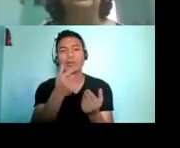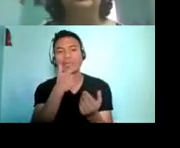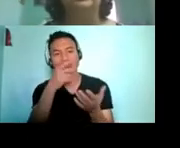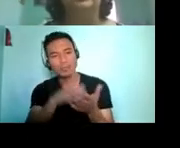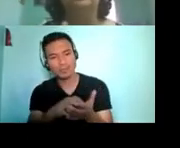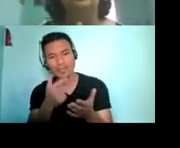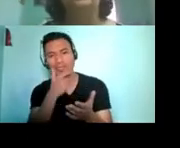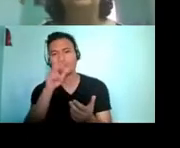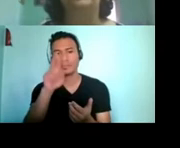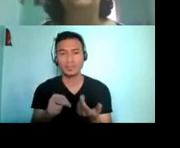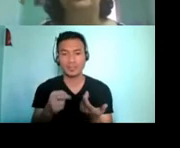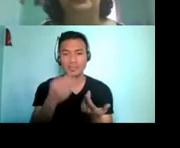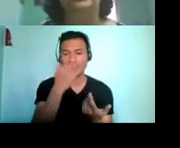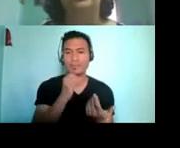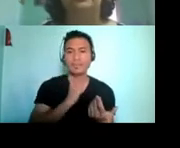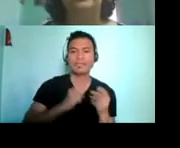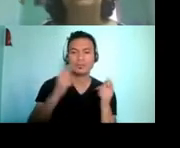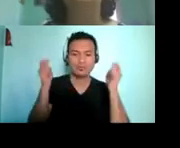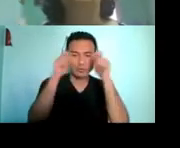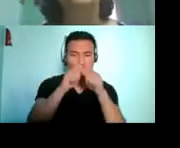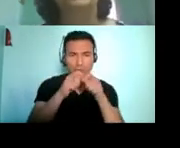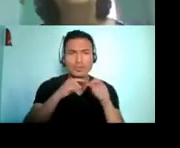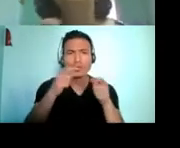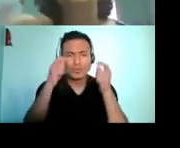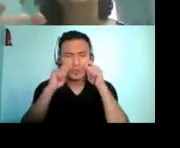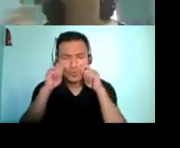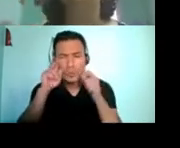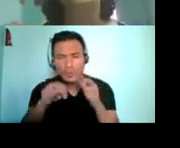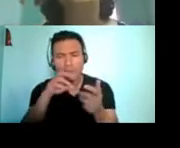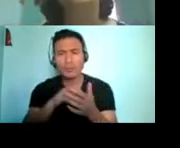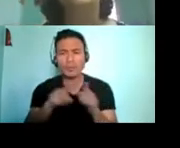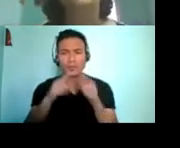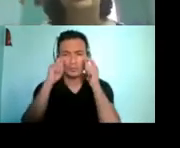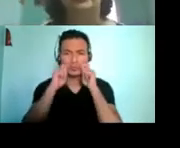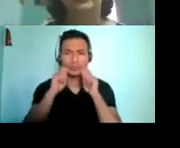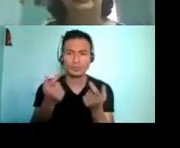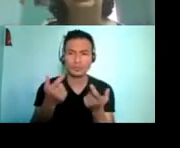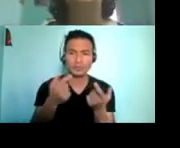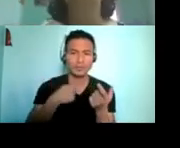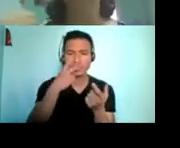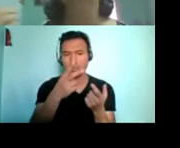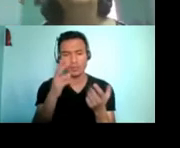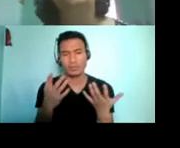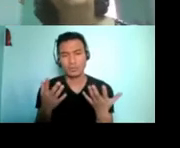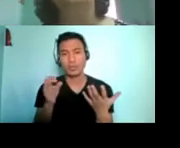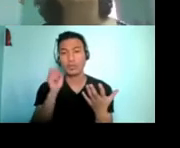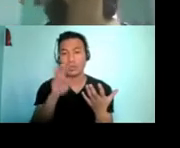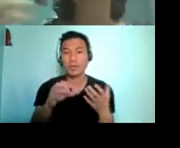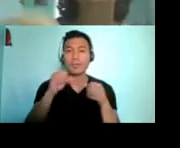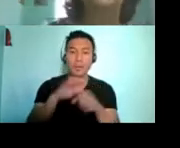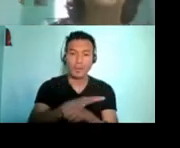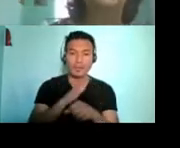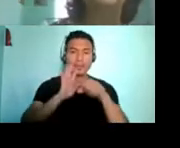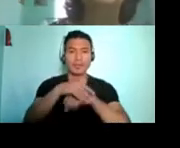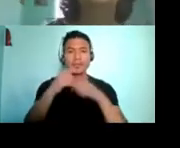हाँसिदिने किन उसको पीडा रुकाउनको लागि अथवा नरुनुपर्ने त्यति धेरै रुनुपर्ने जरुरी हामीले देख्दैनौँ तर प्रभावित फेरि